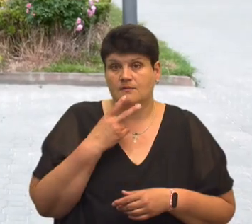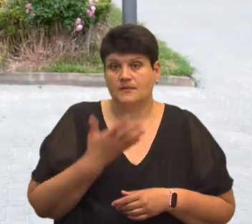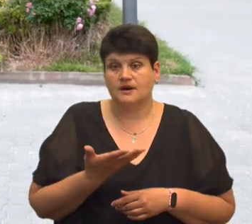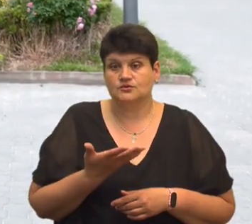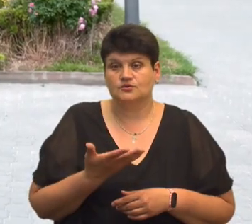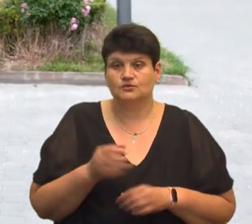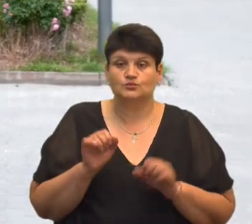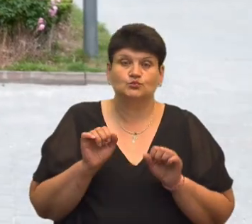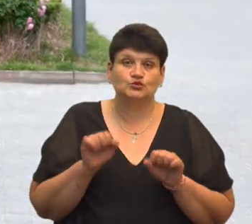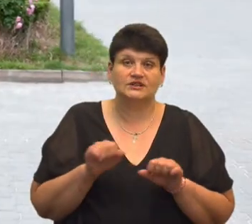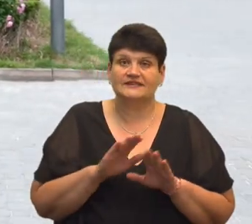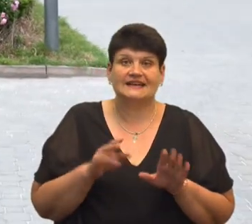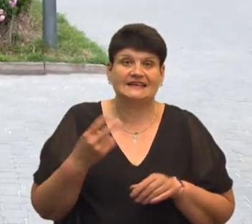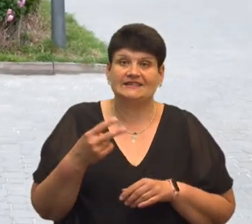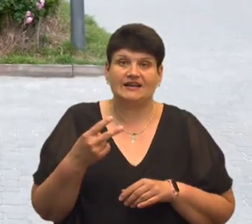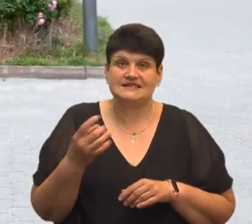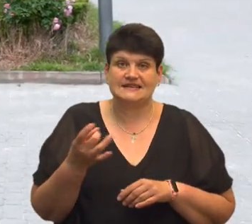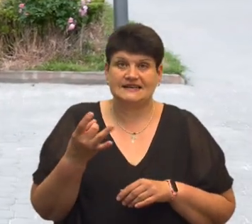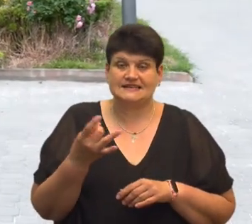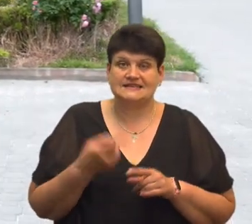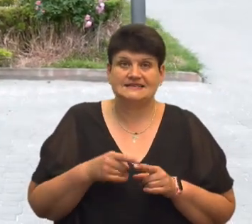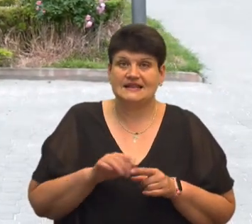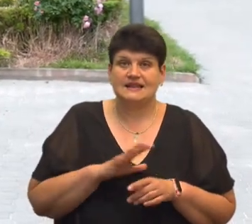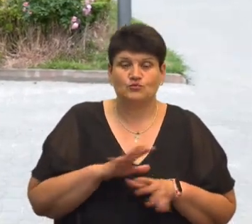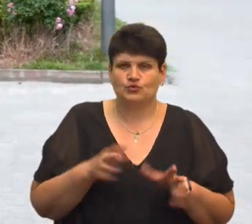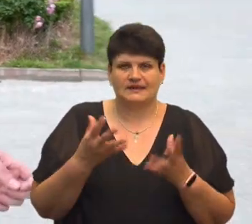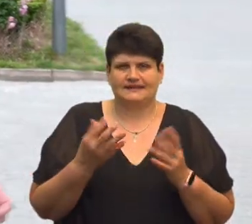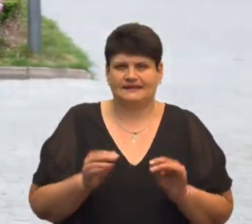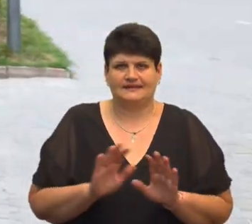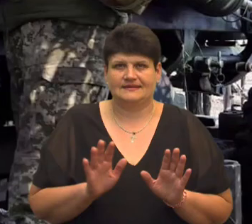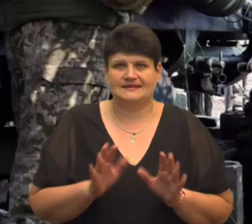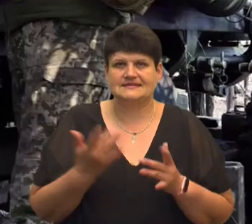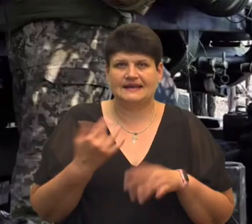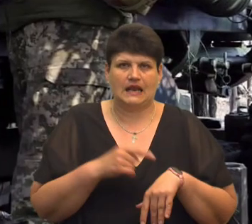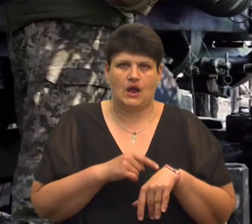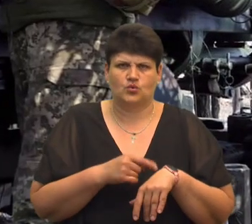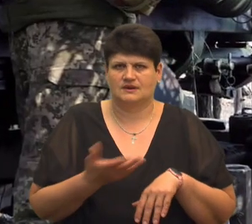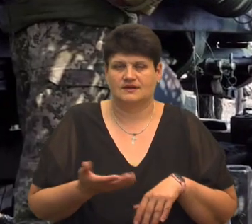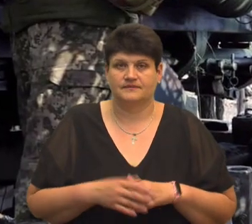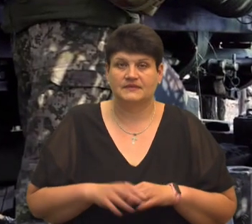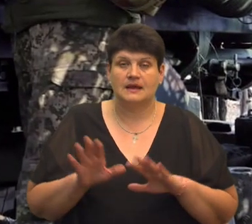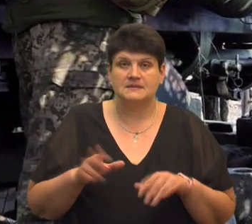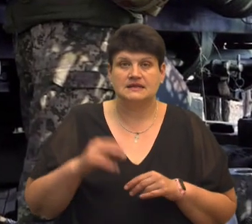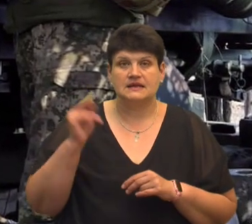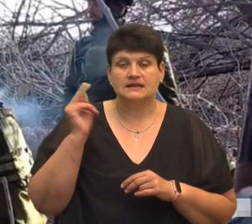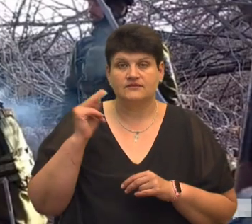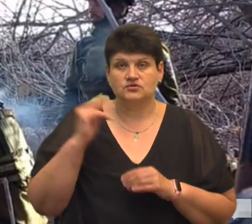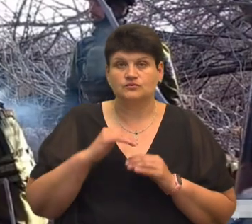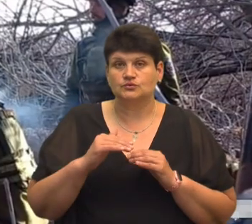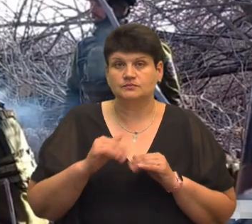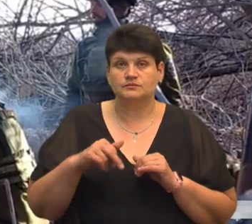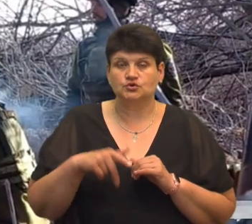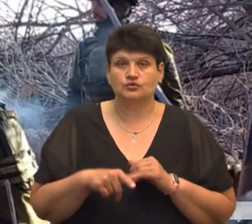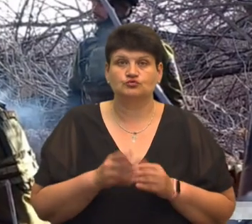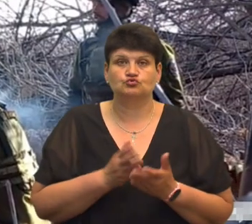не 20 разів. За дні, це не були дні, це буквально декілька годин. Після навчань на полігоні Микола пішов служити в